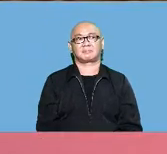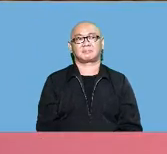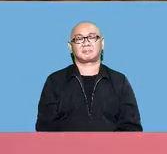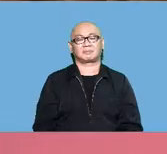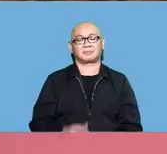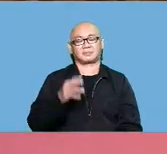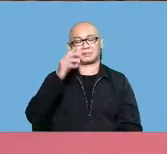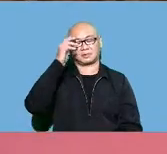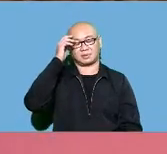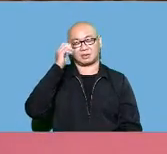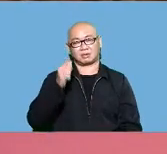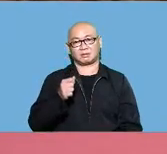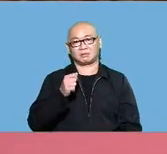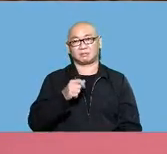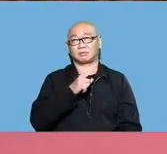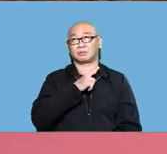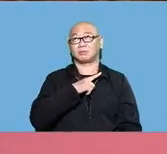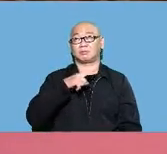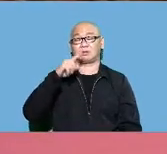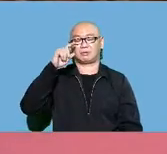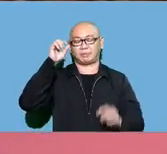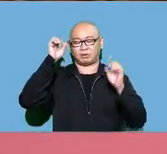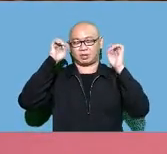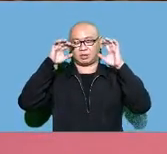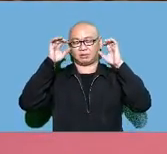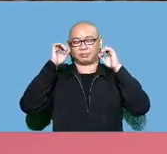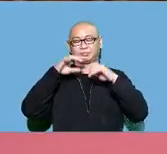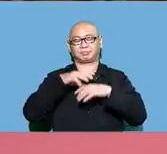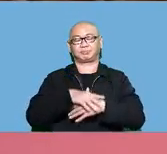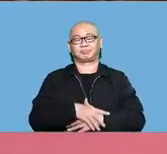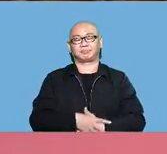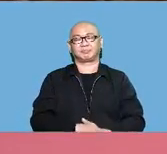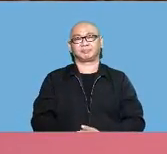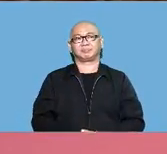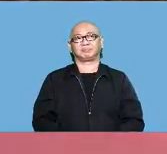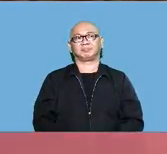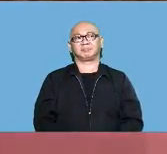Assalamualaikum warahmatullahi wabarakatuh.